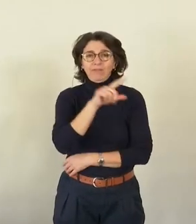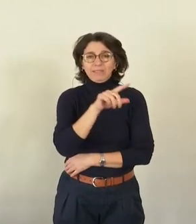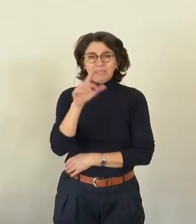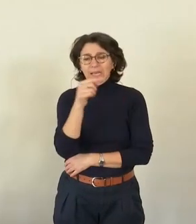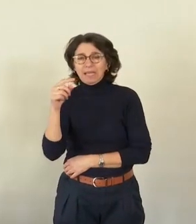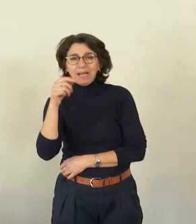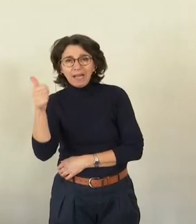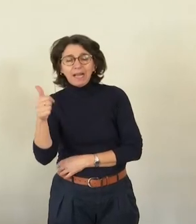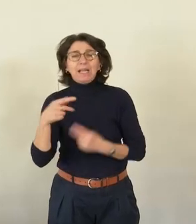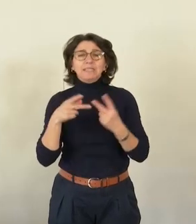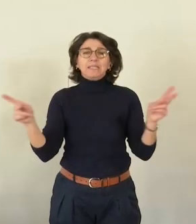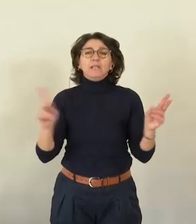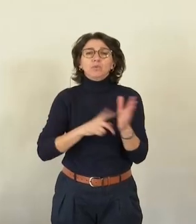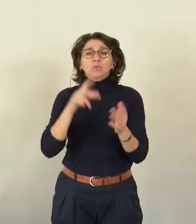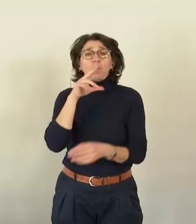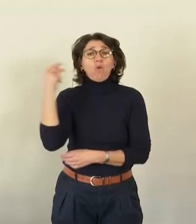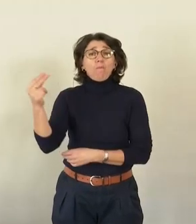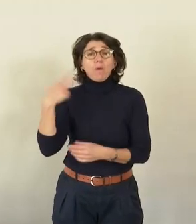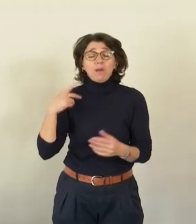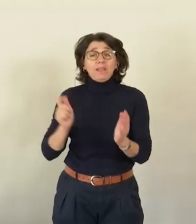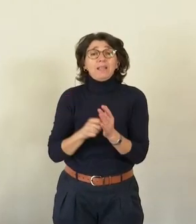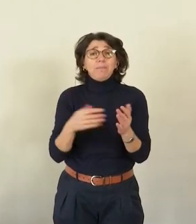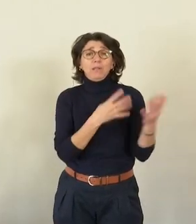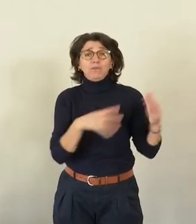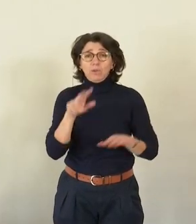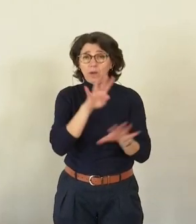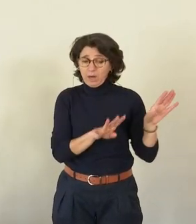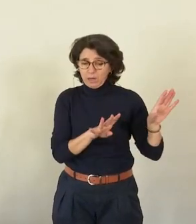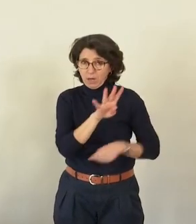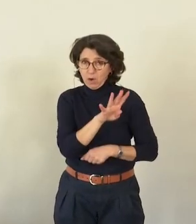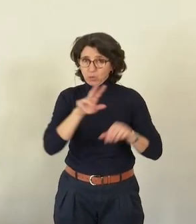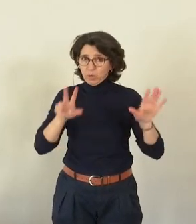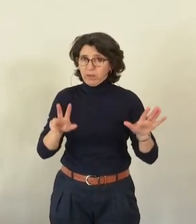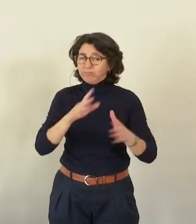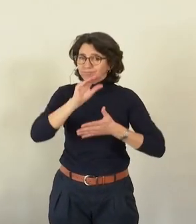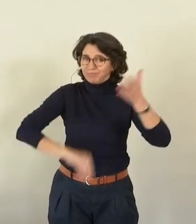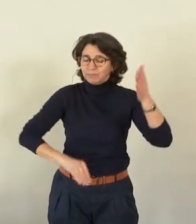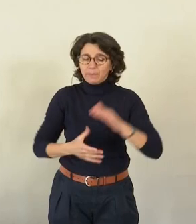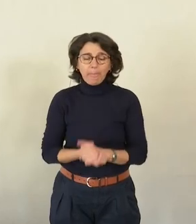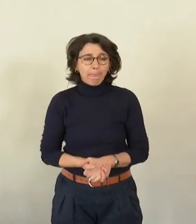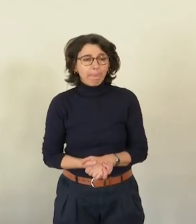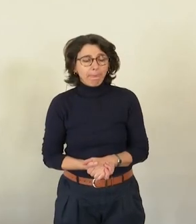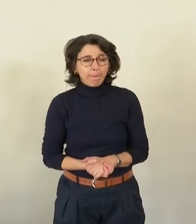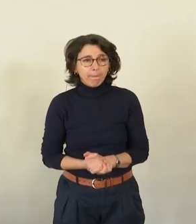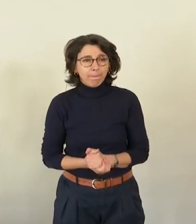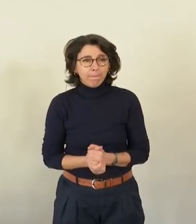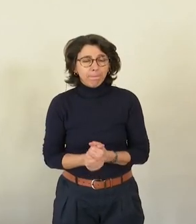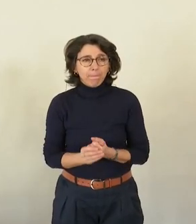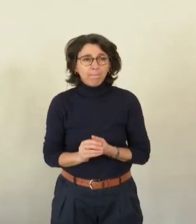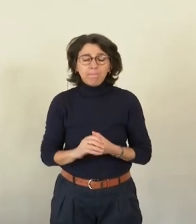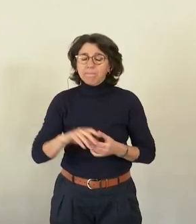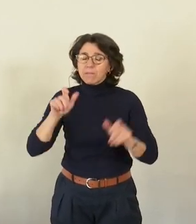des Droits de l'Homme rédigé en 1948 toute personne a droit à un niveau de vie suffisant pour assurer sa